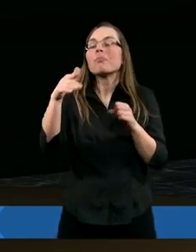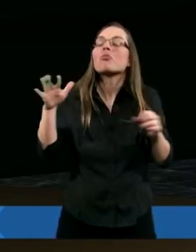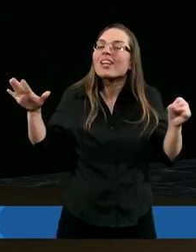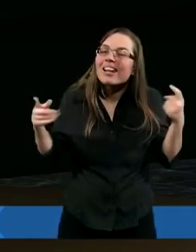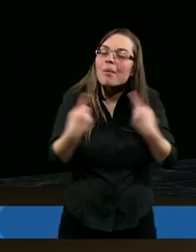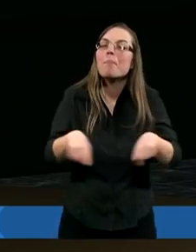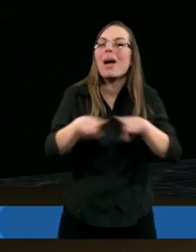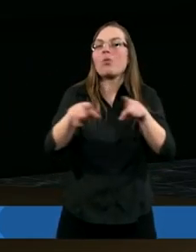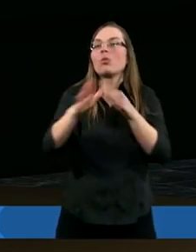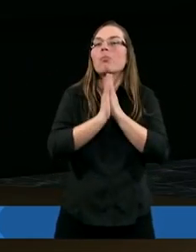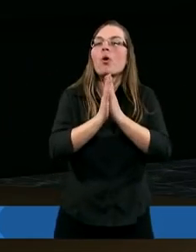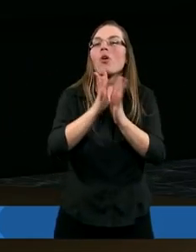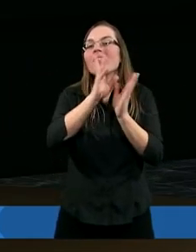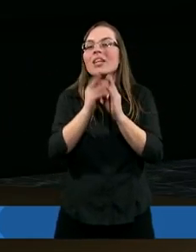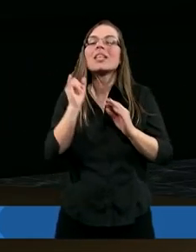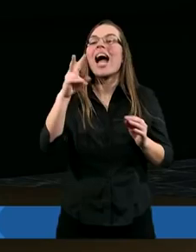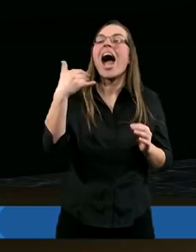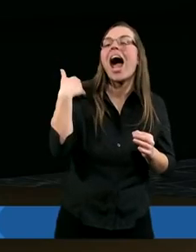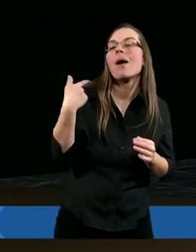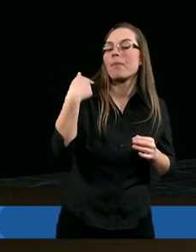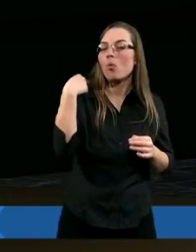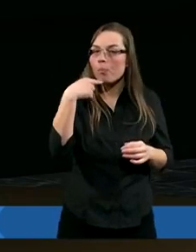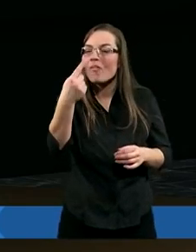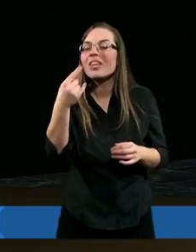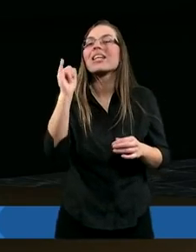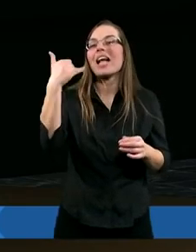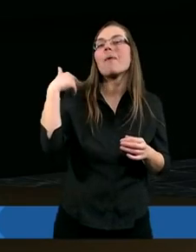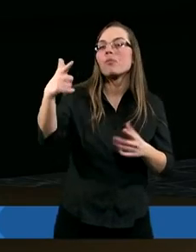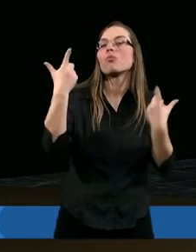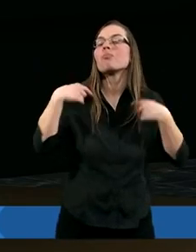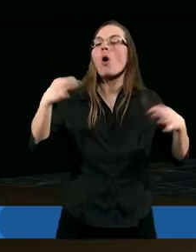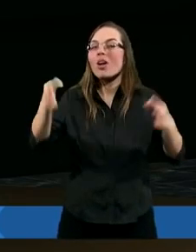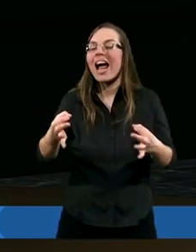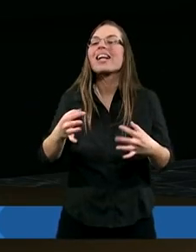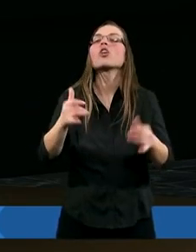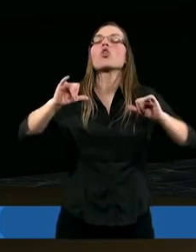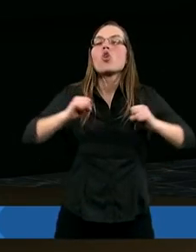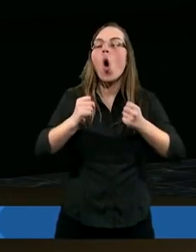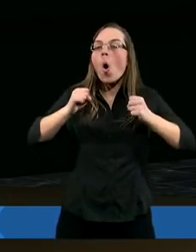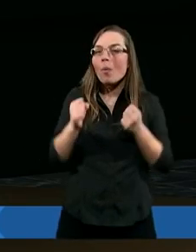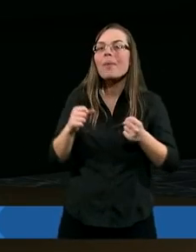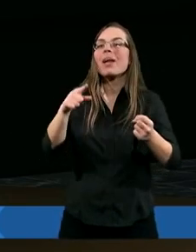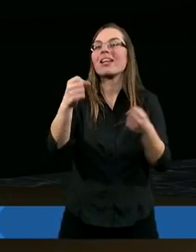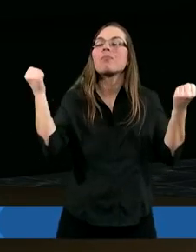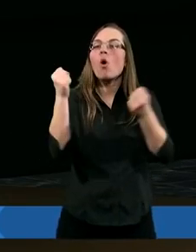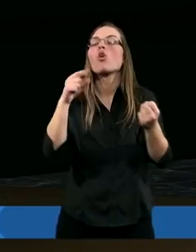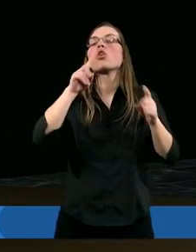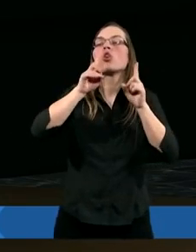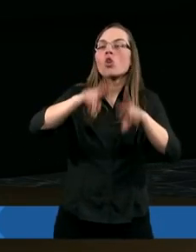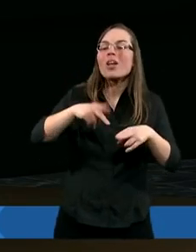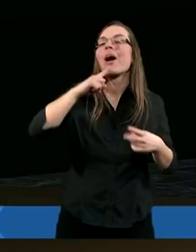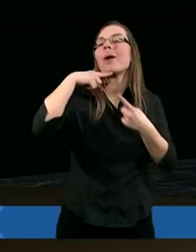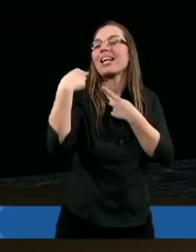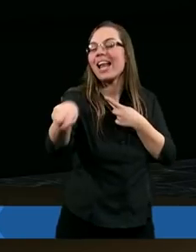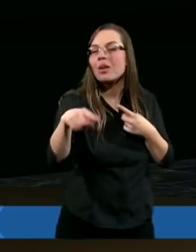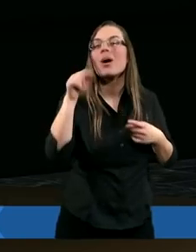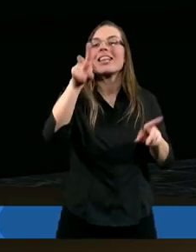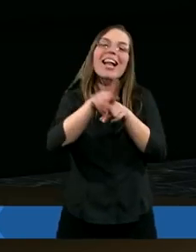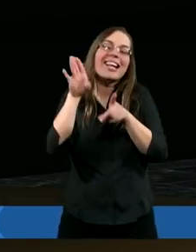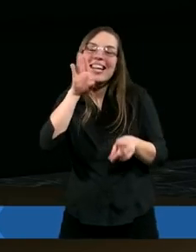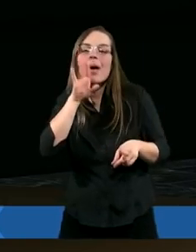Ojciec spełnił prośbę i tak jak było powiedziane, jakby w postaci gołębicy ta moc została zesłana. Tak samo